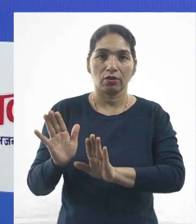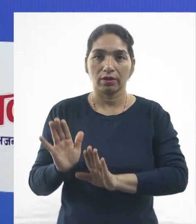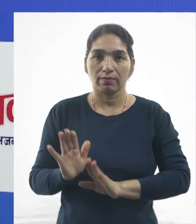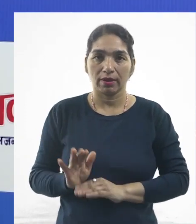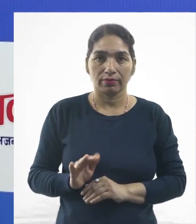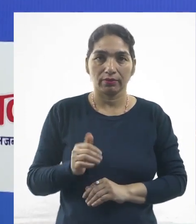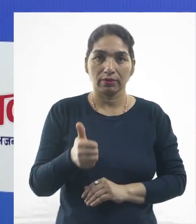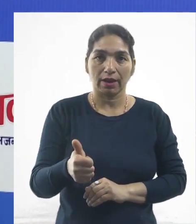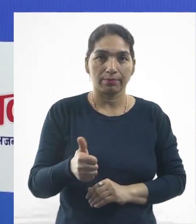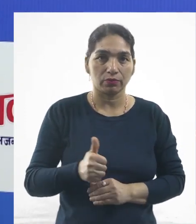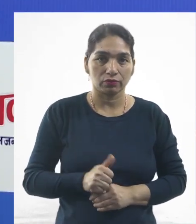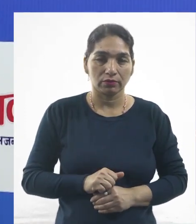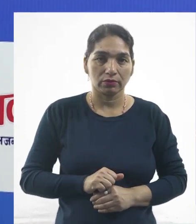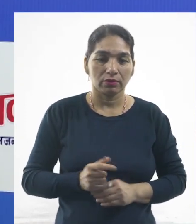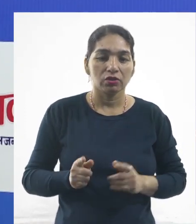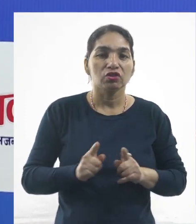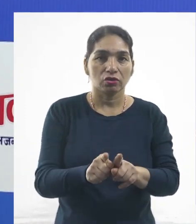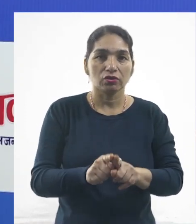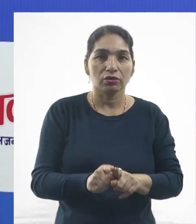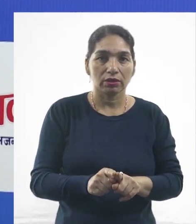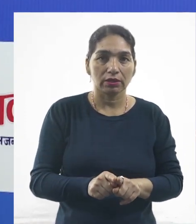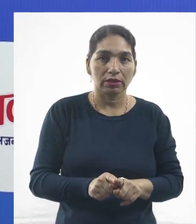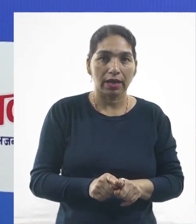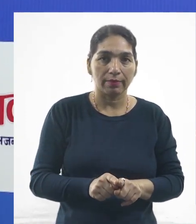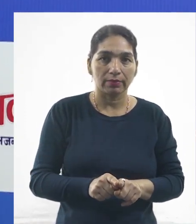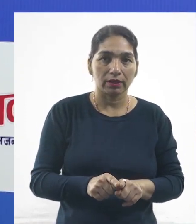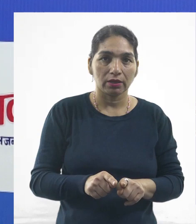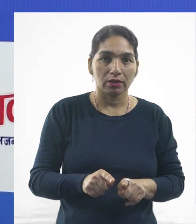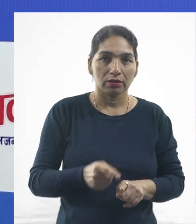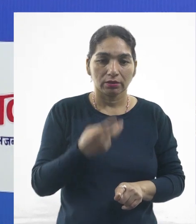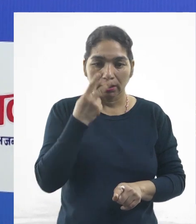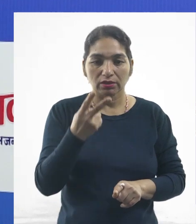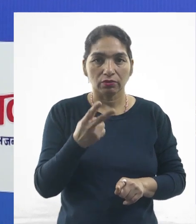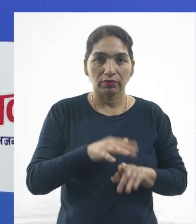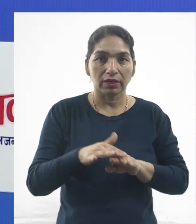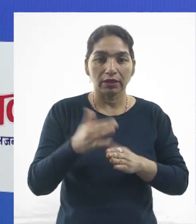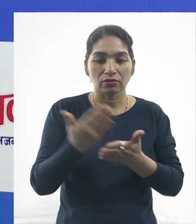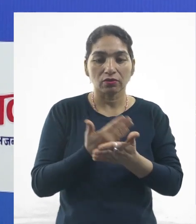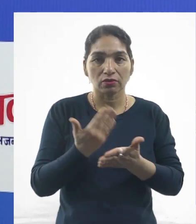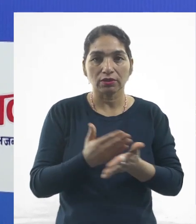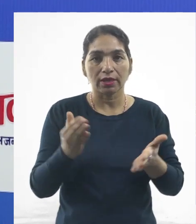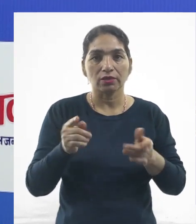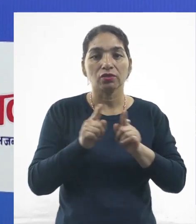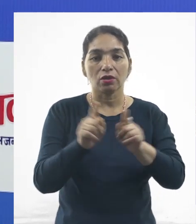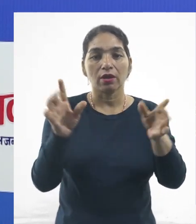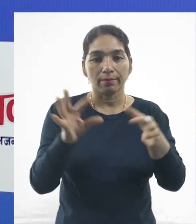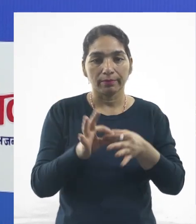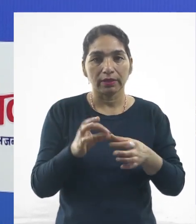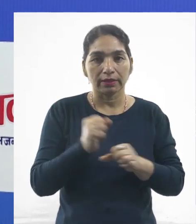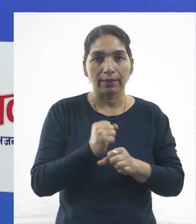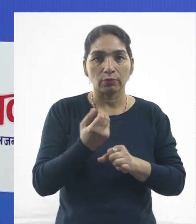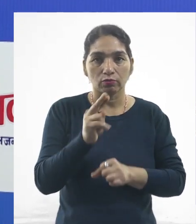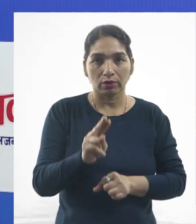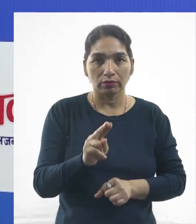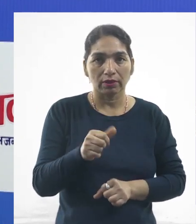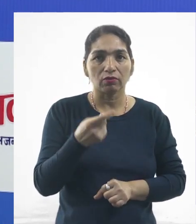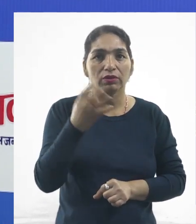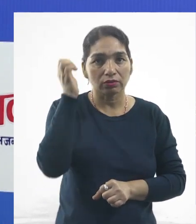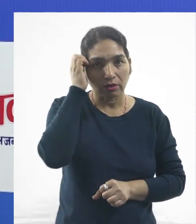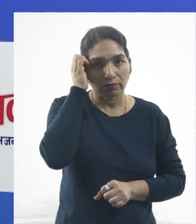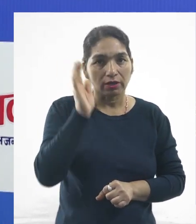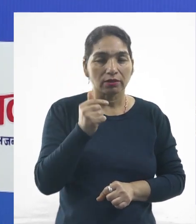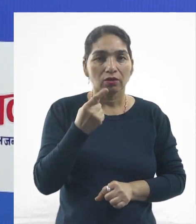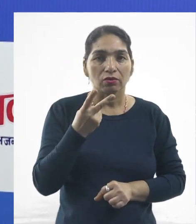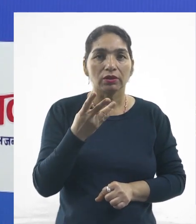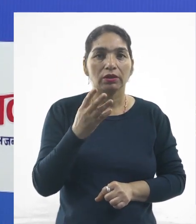हजुर अनि सँगसँगै हामी देख्छौँ थुप्रै सङ्घ संस्थाहरू यहाँहरूसँग मिलेर काम गर्नुभएको छ ठ्याक्कै यहाँलाई कति सम्झना छ त्यो के